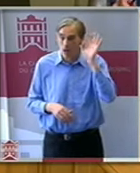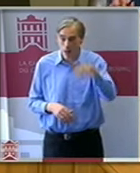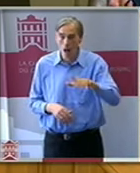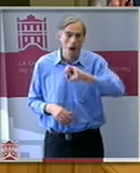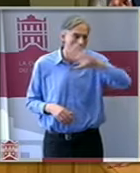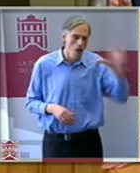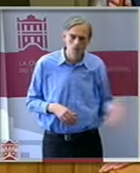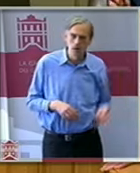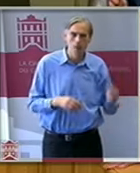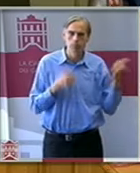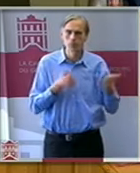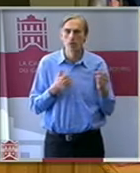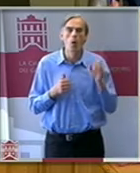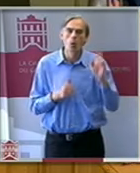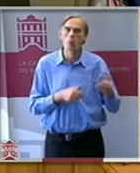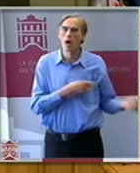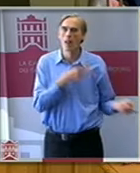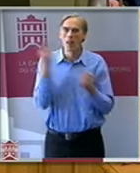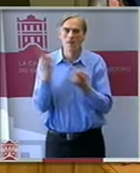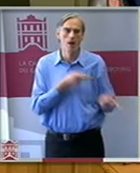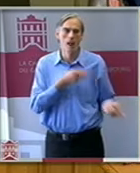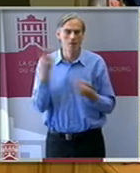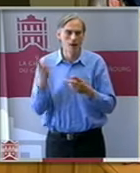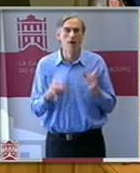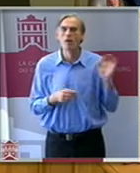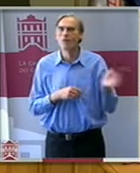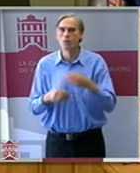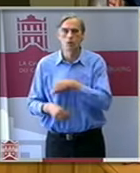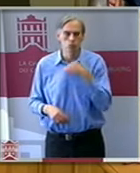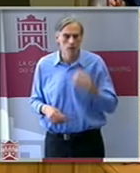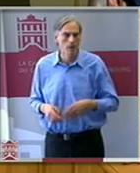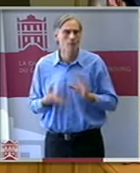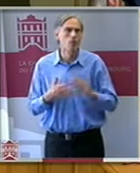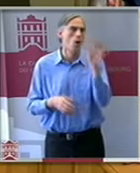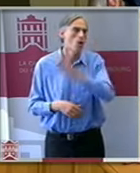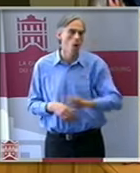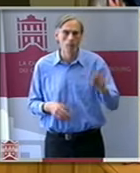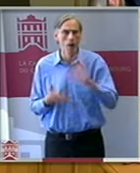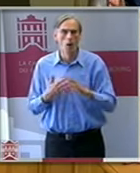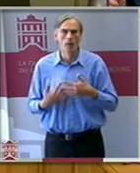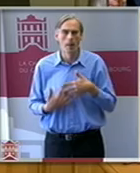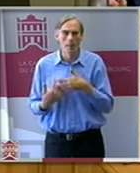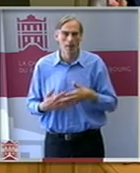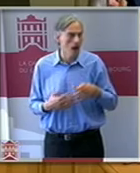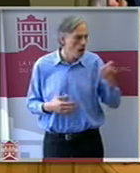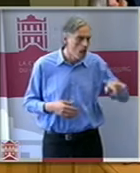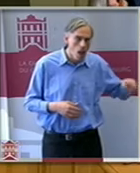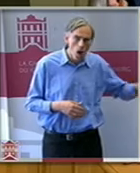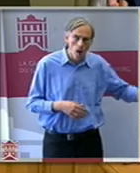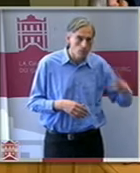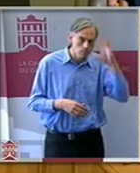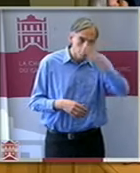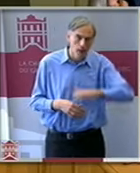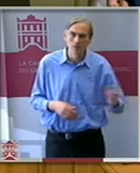für Fabriken in Europa, China oder in den USA. Und das, ohne dass die lokale Bevölkerung etwas davon noch hat.